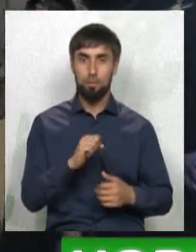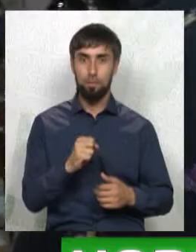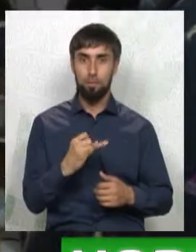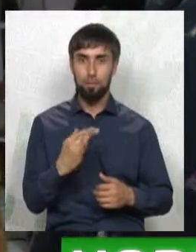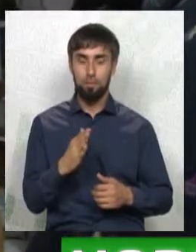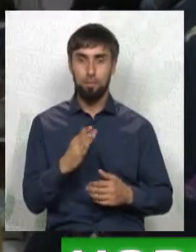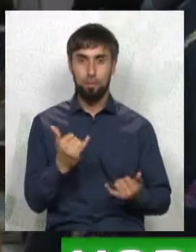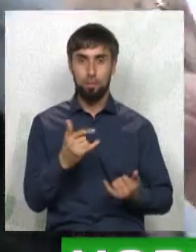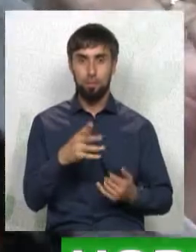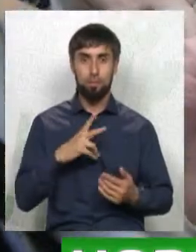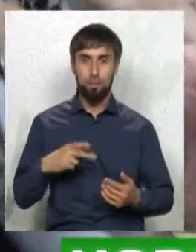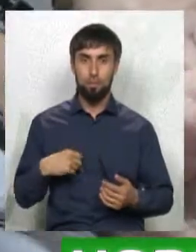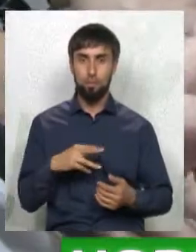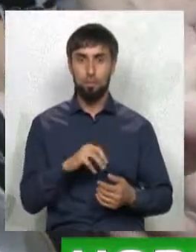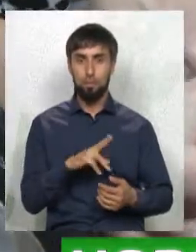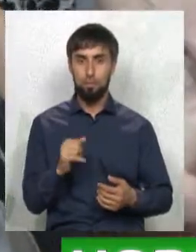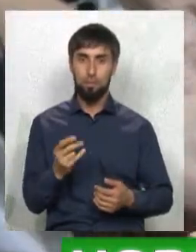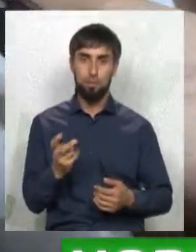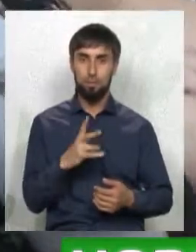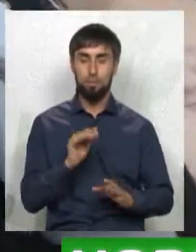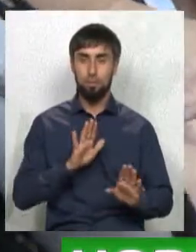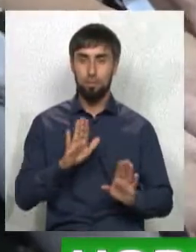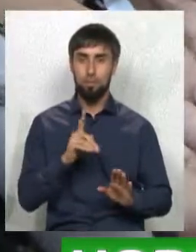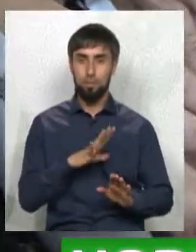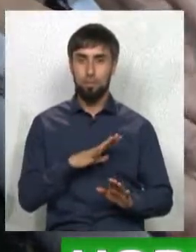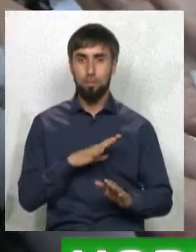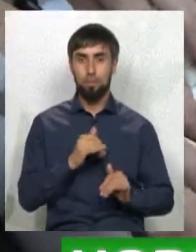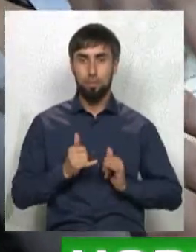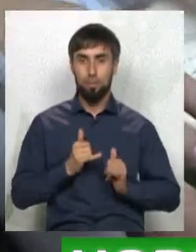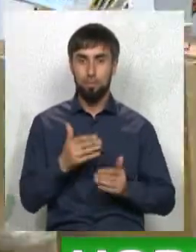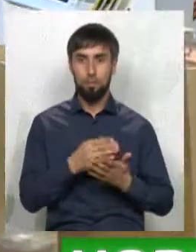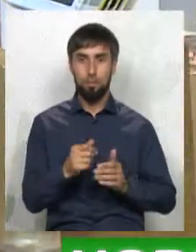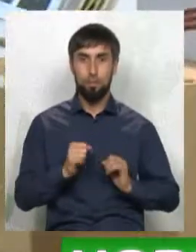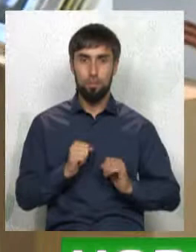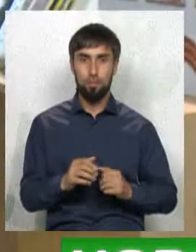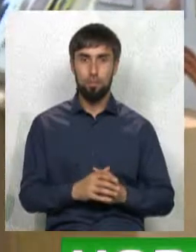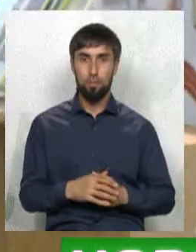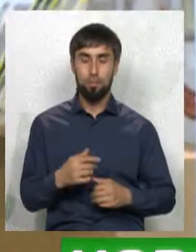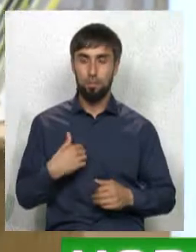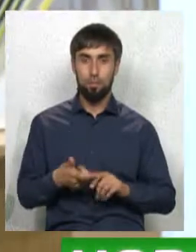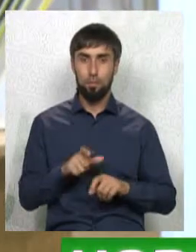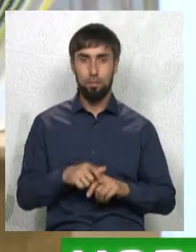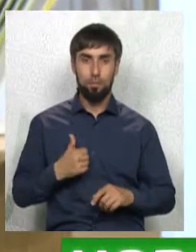Аушев. Сегодня его дочь Мака Аушева пришла на выставку, чтобы почтить память героя.